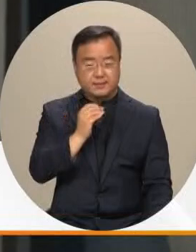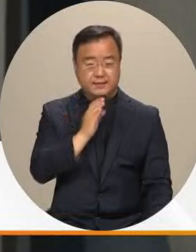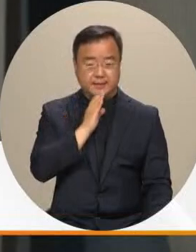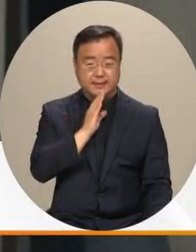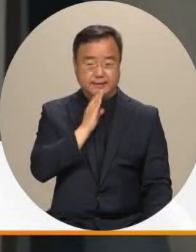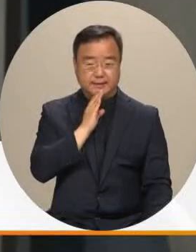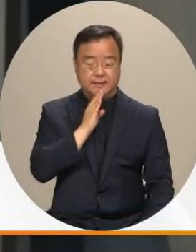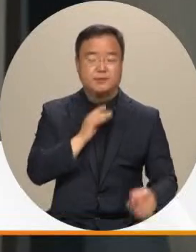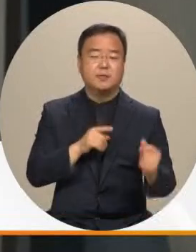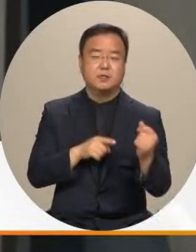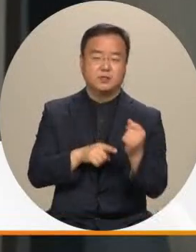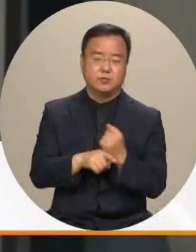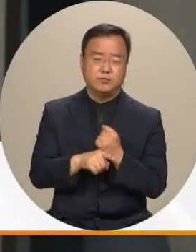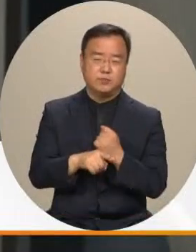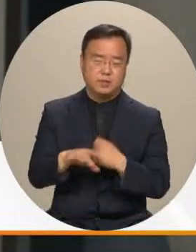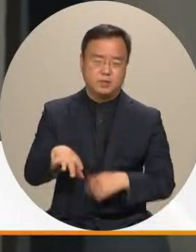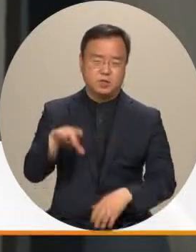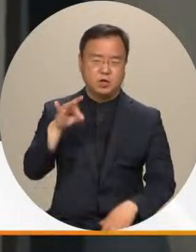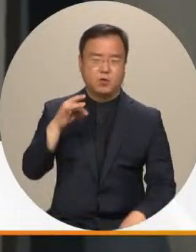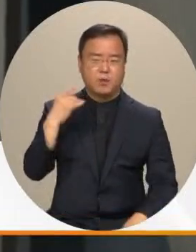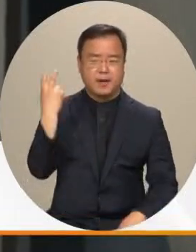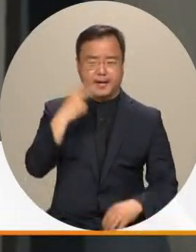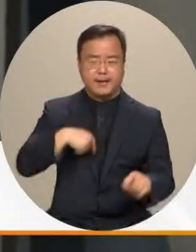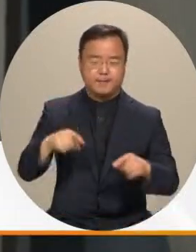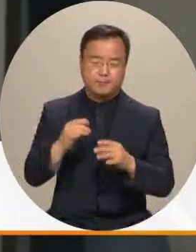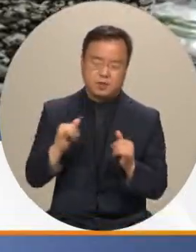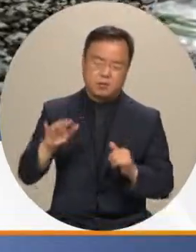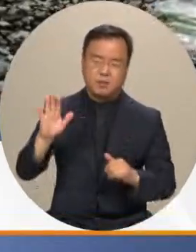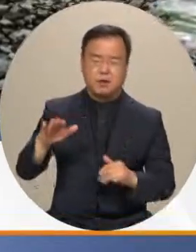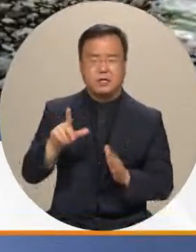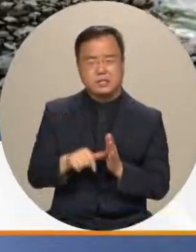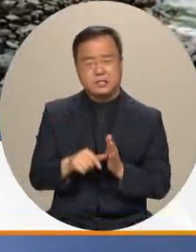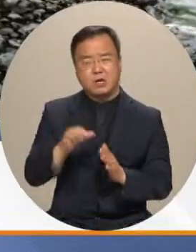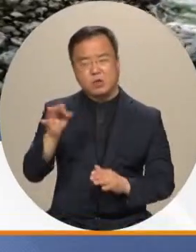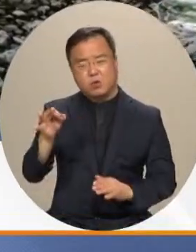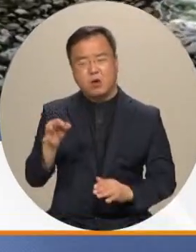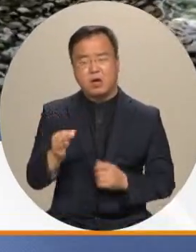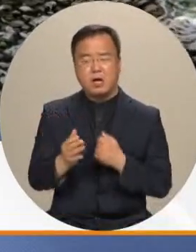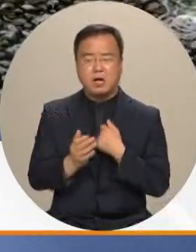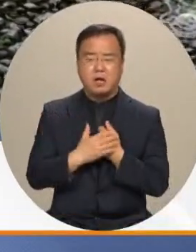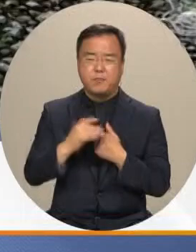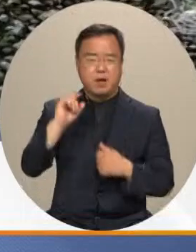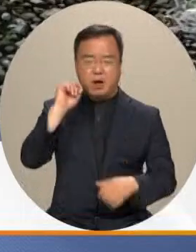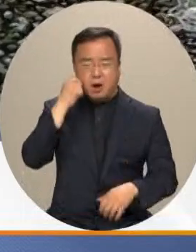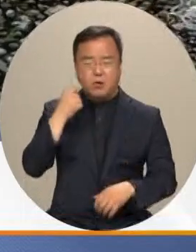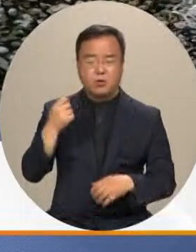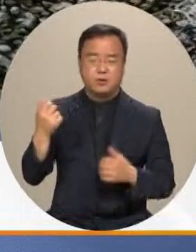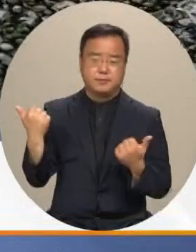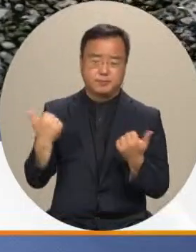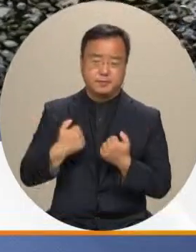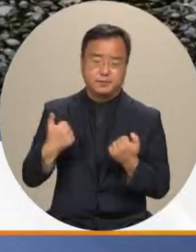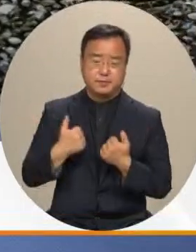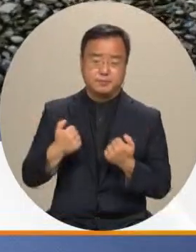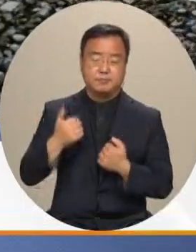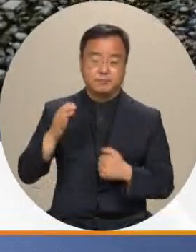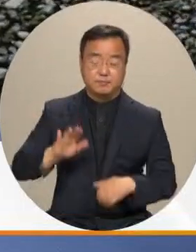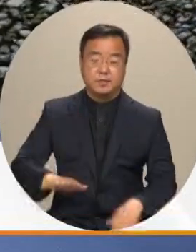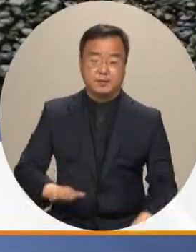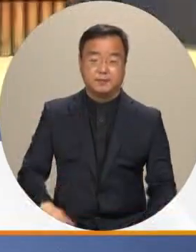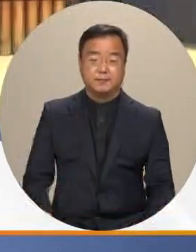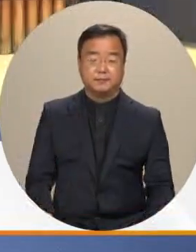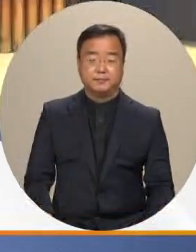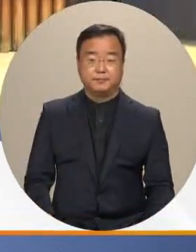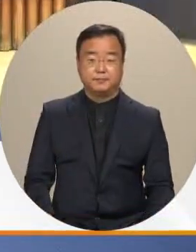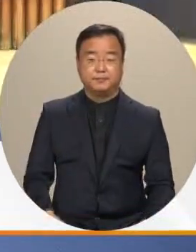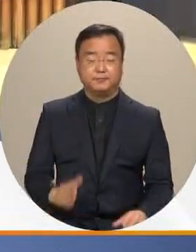초반 저희 감독님과 여러 고민과 어려움을 겪었는데요 그래도 그 모든 상황들에서도 첫 번째로